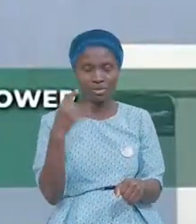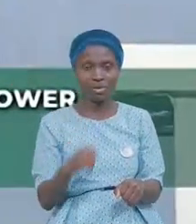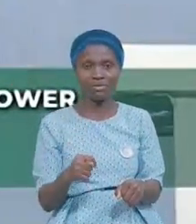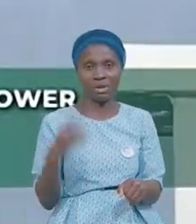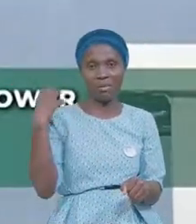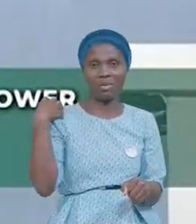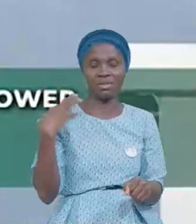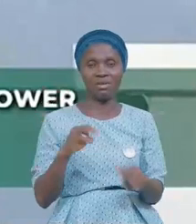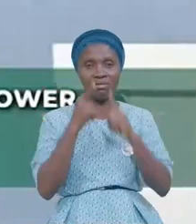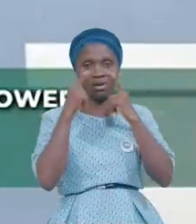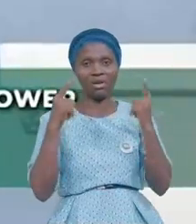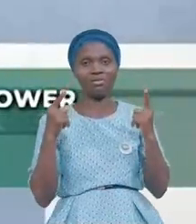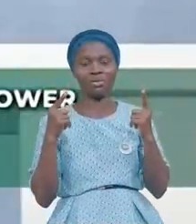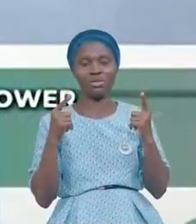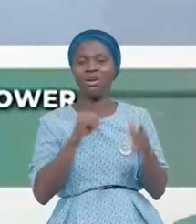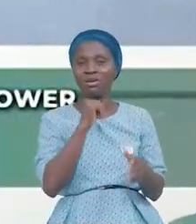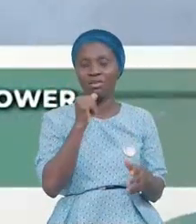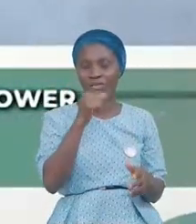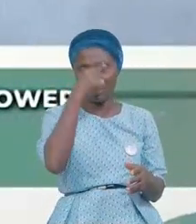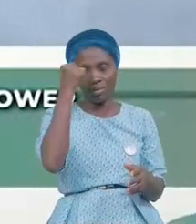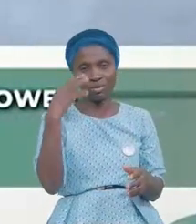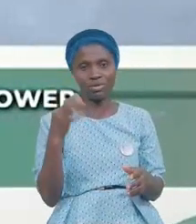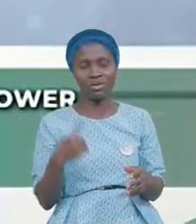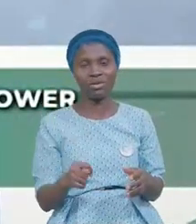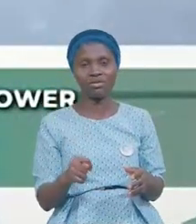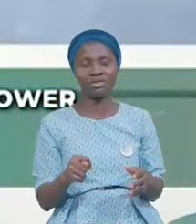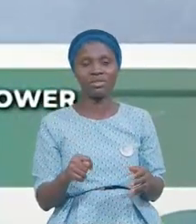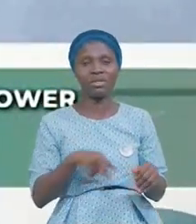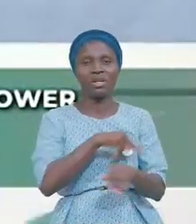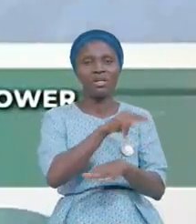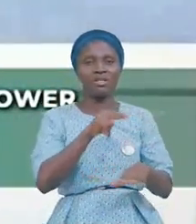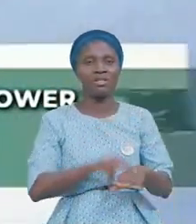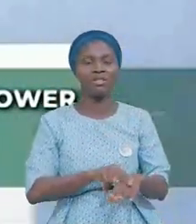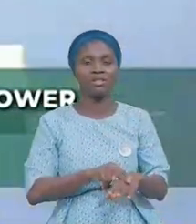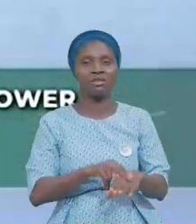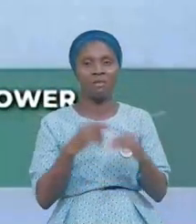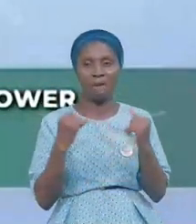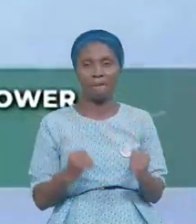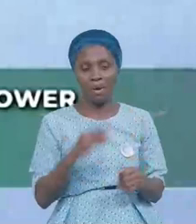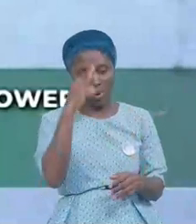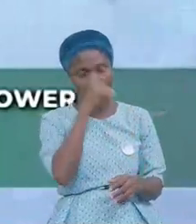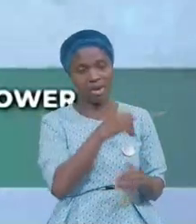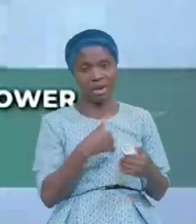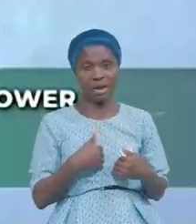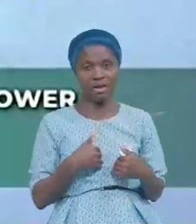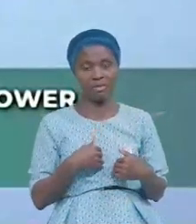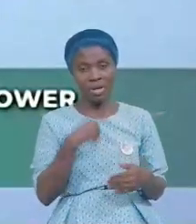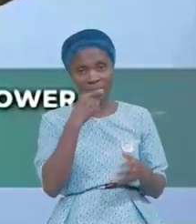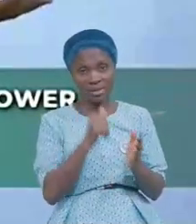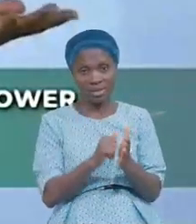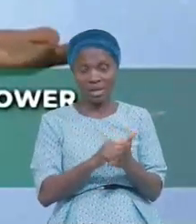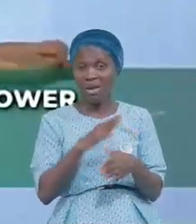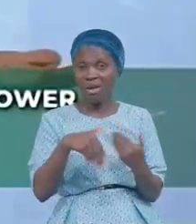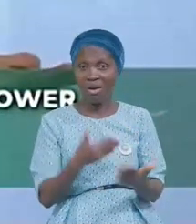langues, pas parce que, ou bien pas à cause de la puissance qu'il avait en tant